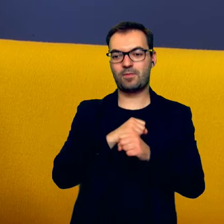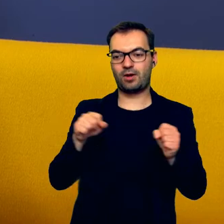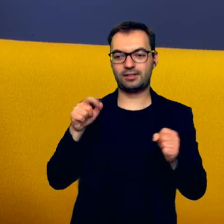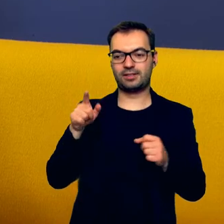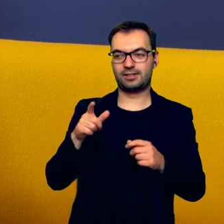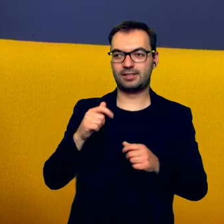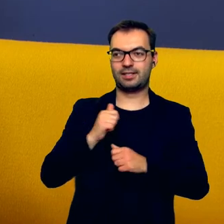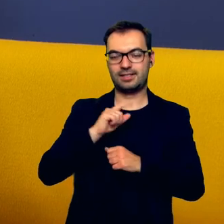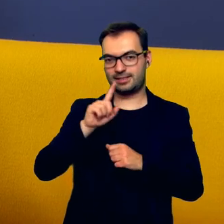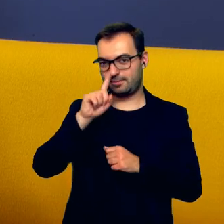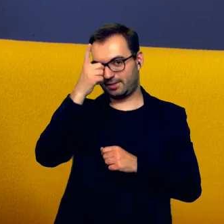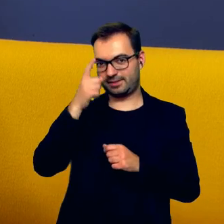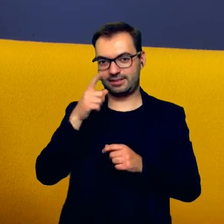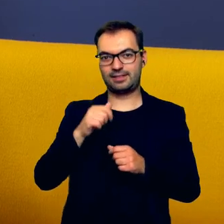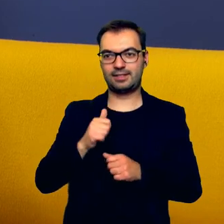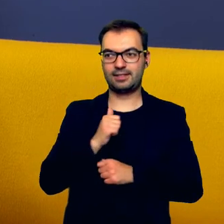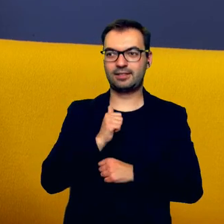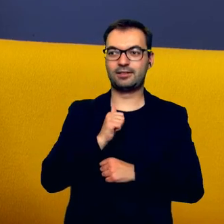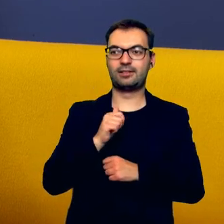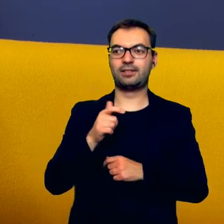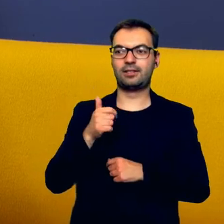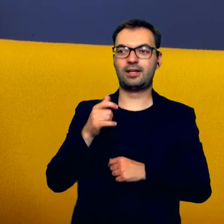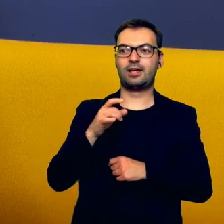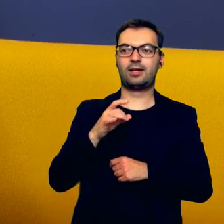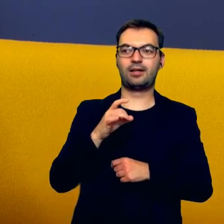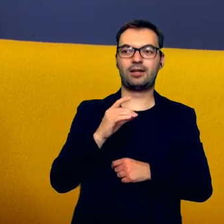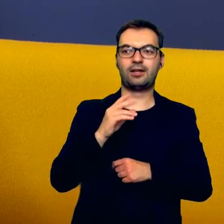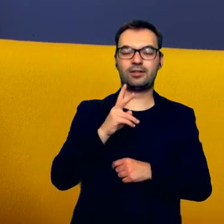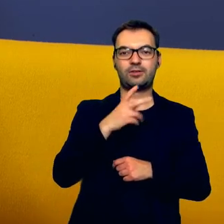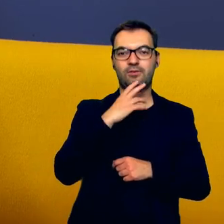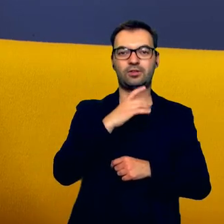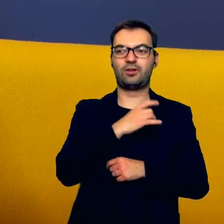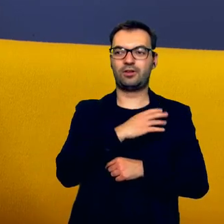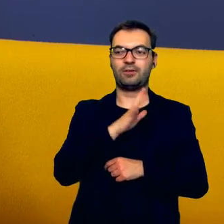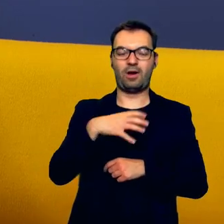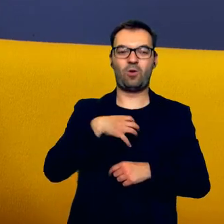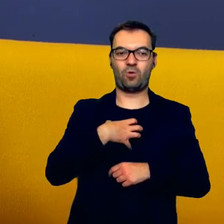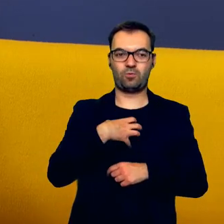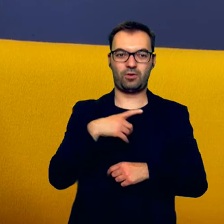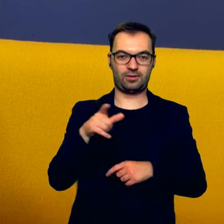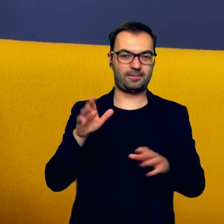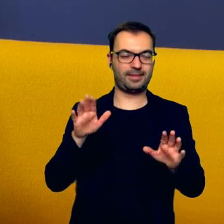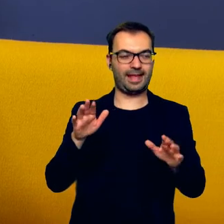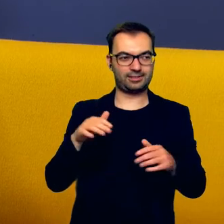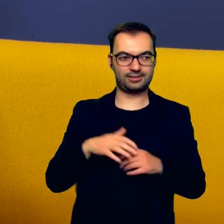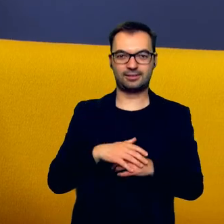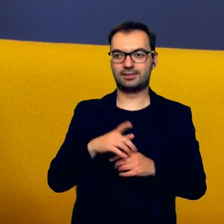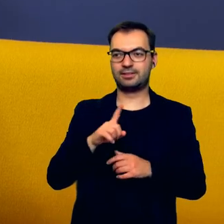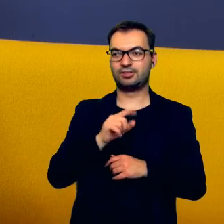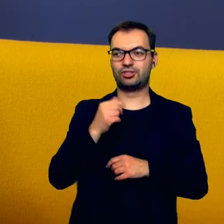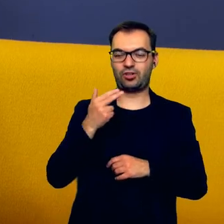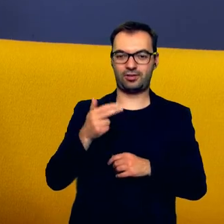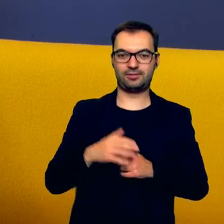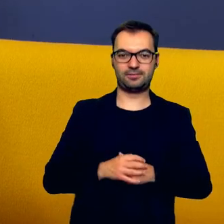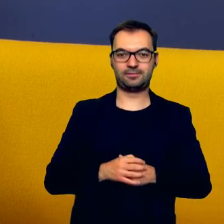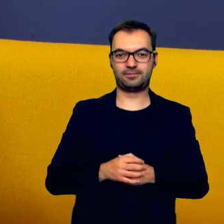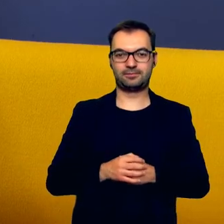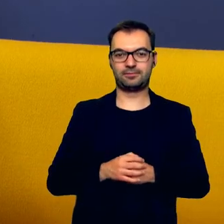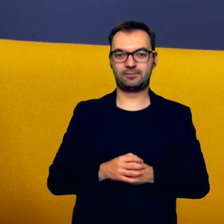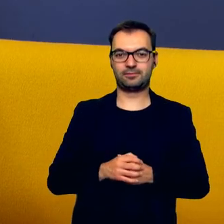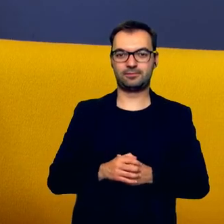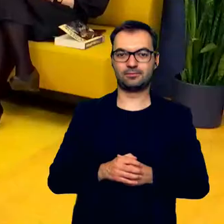bohatera przebiegłego. Wówczas jeden z gestapowców powiedział: ma poczucie humoru ten ptaszek. Myśląc o Żychoniu oczywiście. No